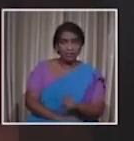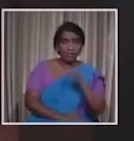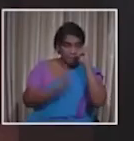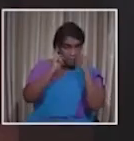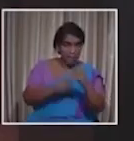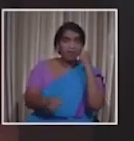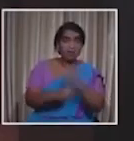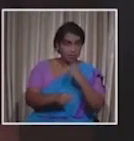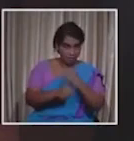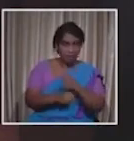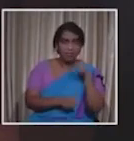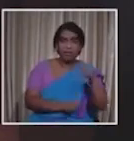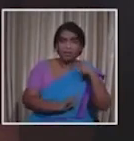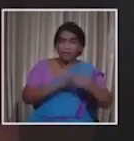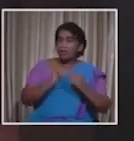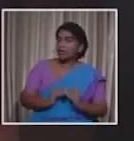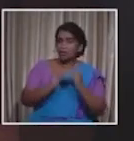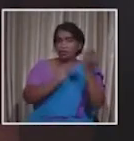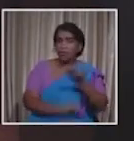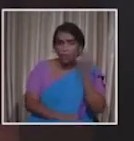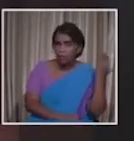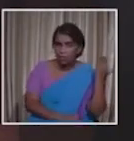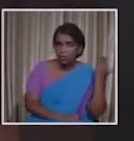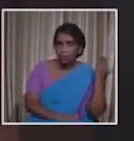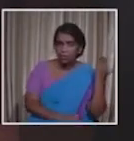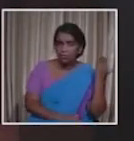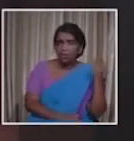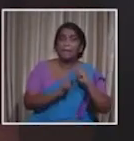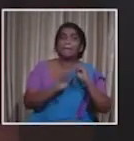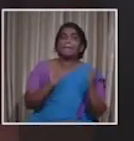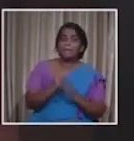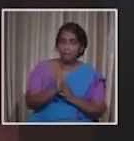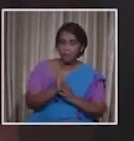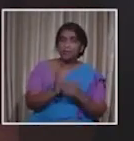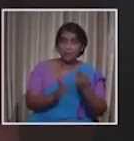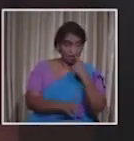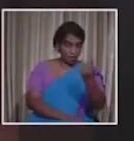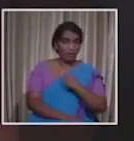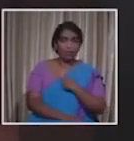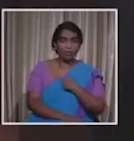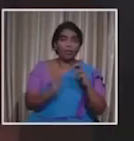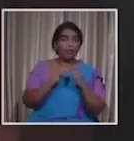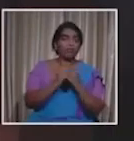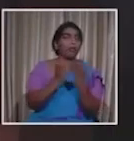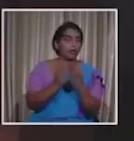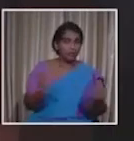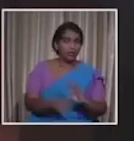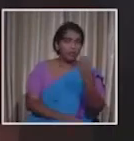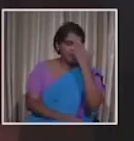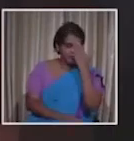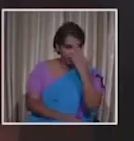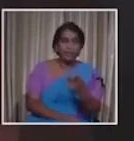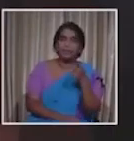දූෂිත ආණ්ඩුවක් තුල රඩ ගොඩනගන්න පුළුවන්ද හරි එහෙනම් අග්‍රාමාත්‍යතුමා අපෙන් ඇහුවා විසඳුම් කරුණා